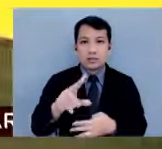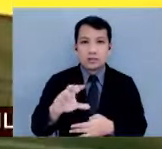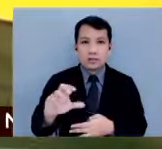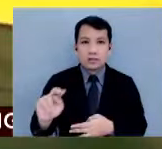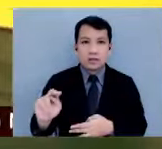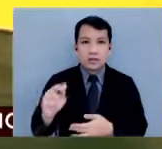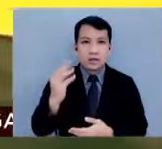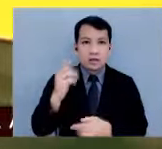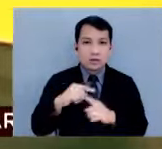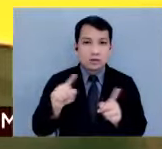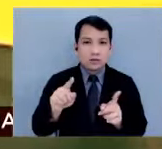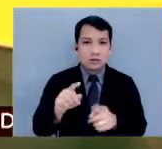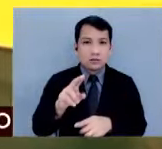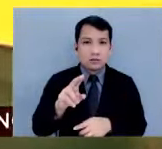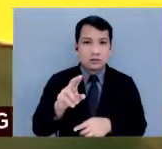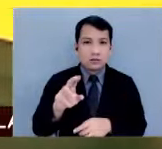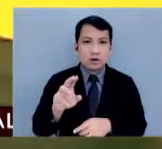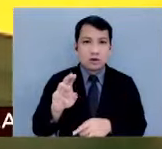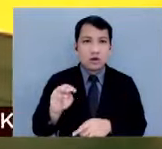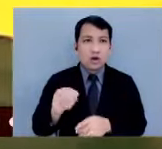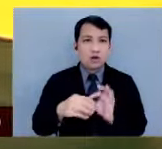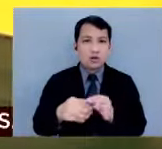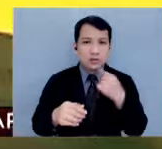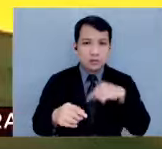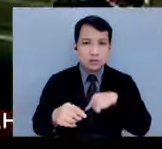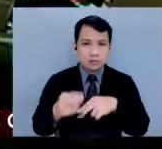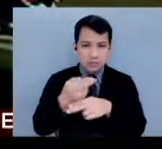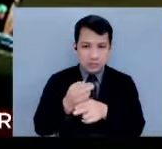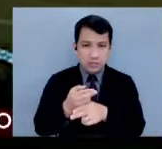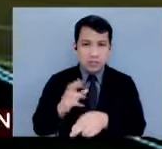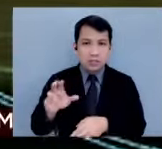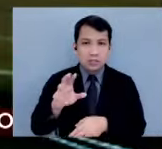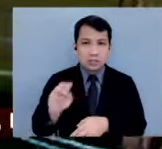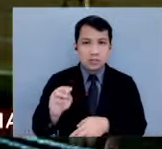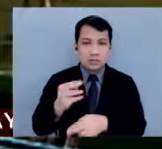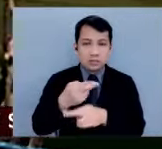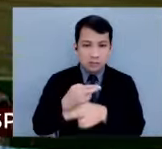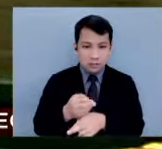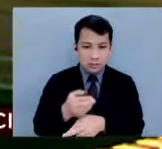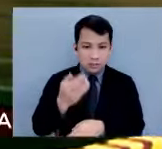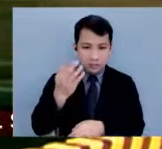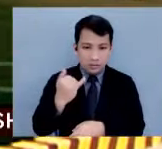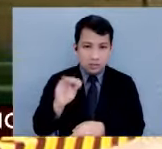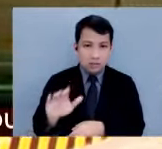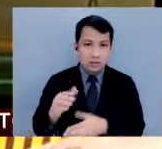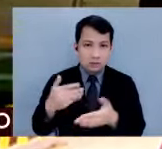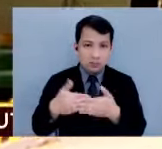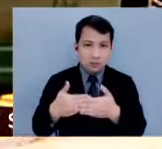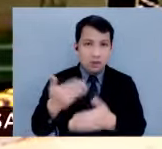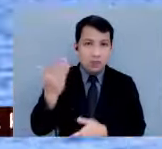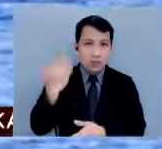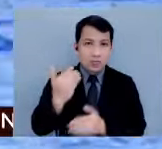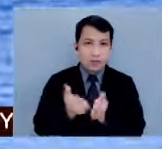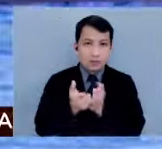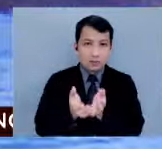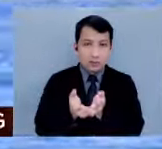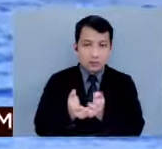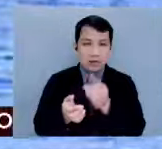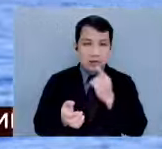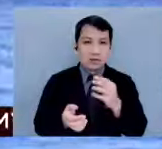ang UM1 ay nakaschedule pang i-repair. Ang UM2 ay inaayos din matapos mabangga noon ng barko ng China. Ang UM3